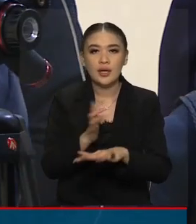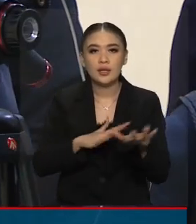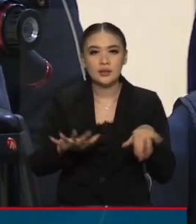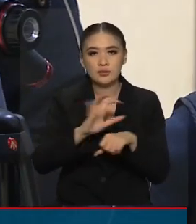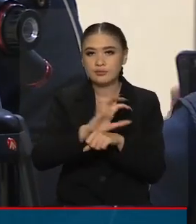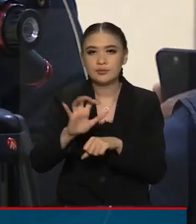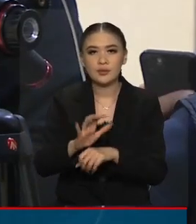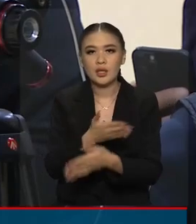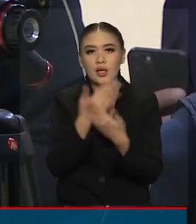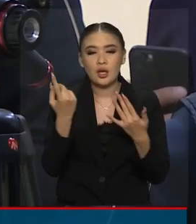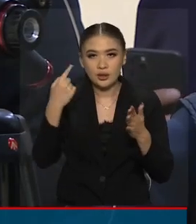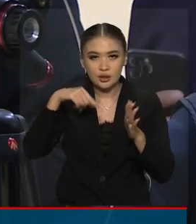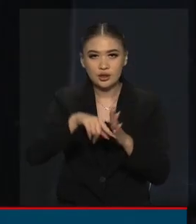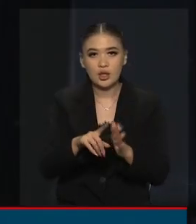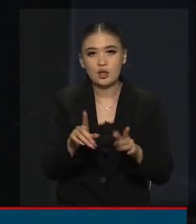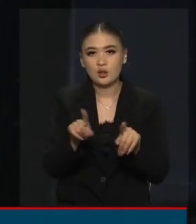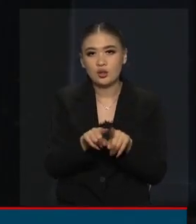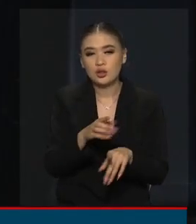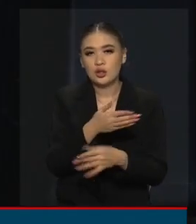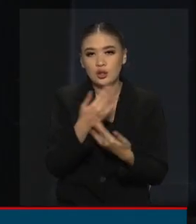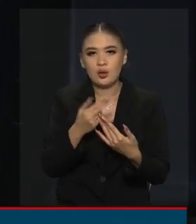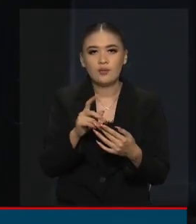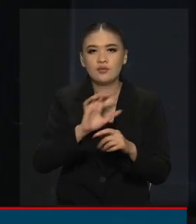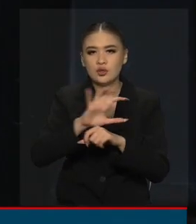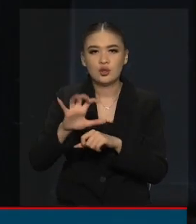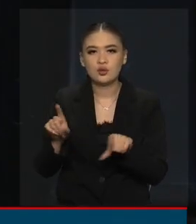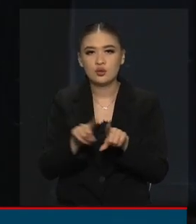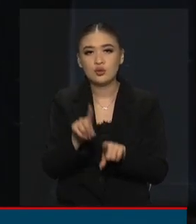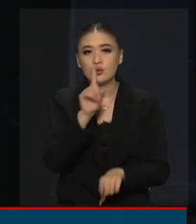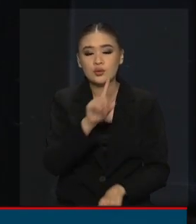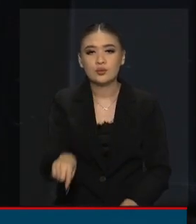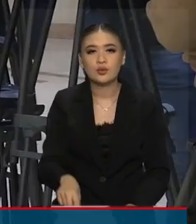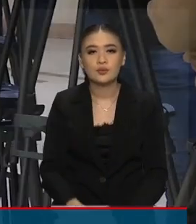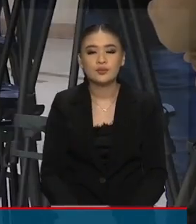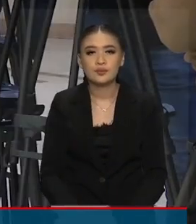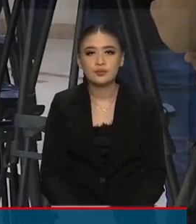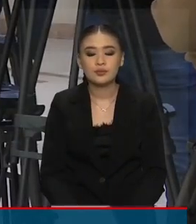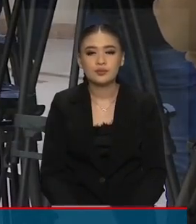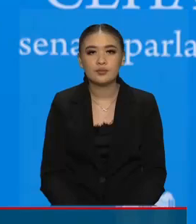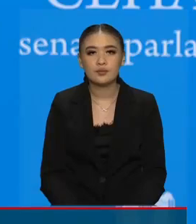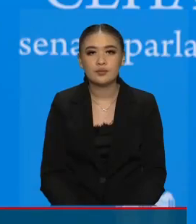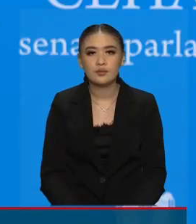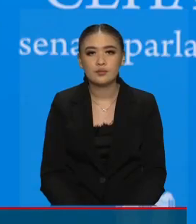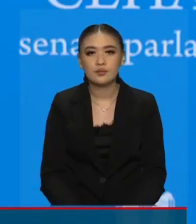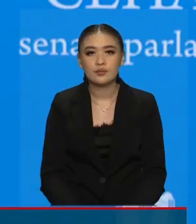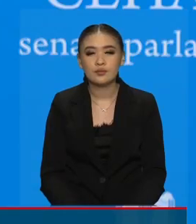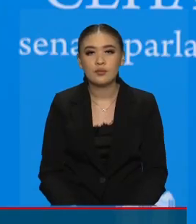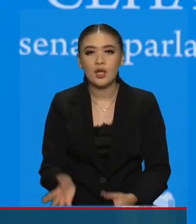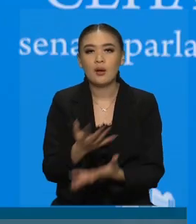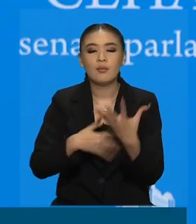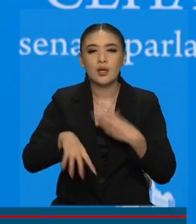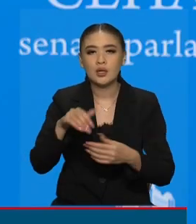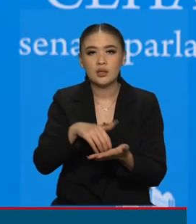өндірілмейді. Енді ішке кіргенімен сыртқа шықпайды. Компания из Англии, Объединенных Арабских Эмиратов. Барлық